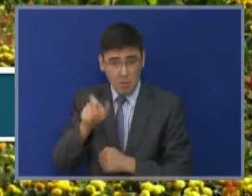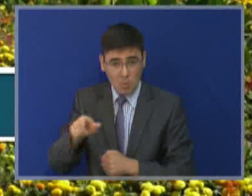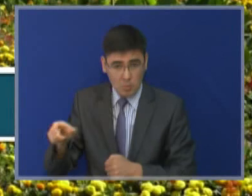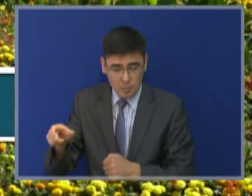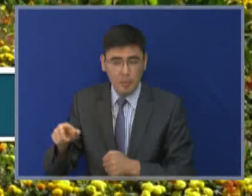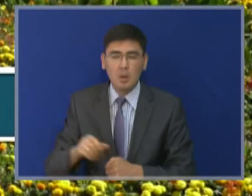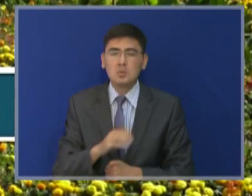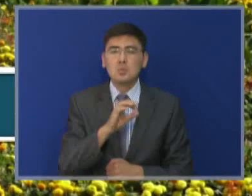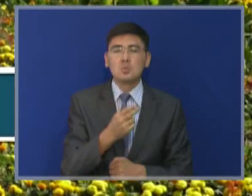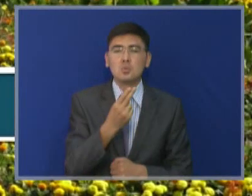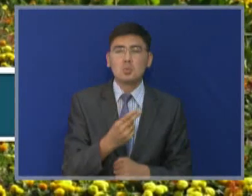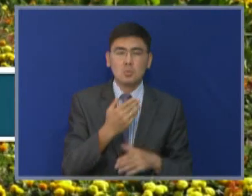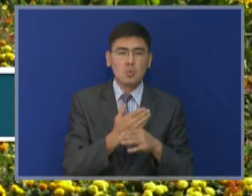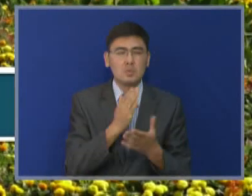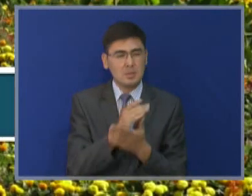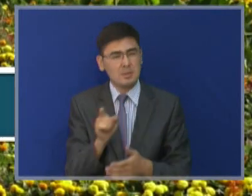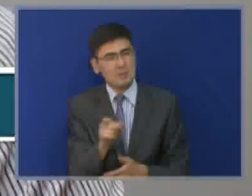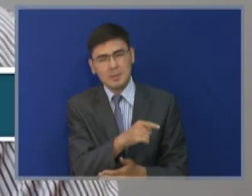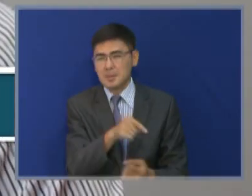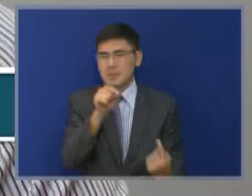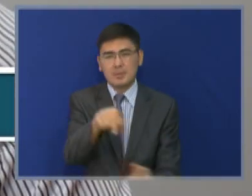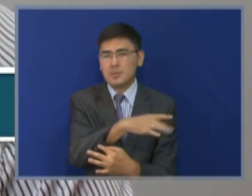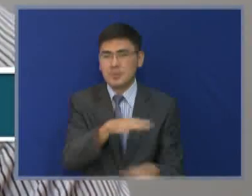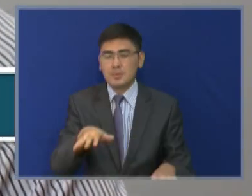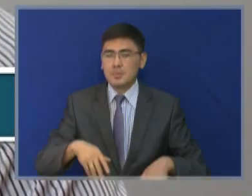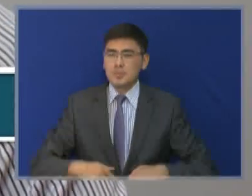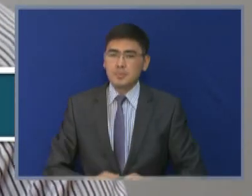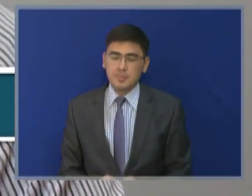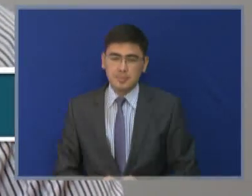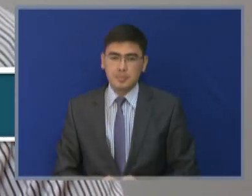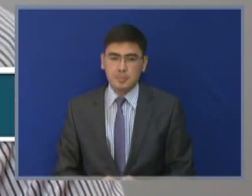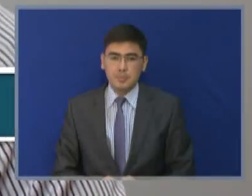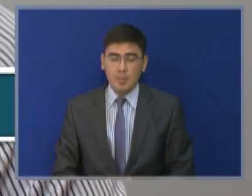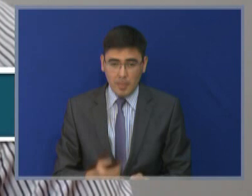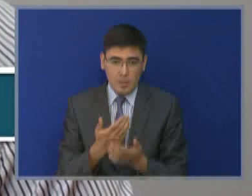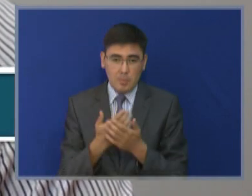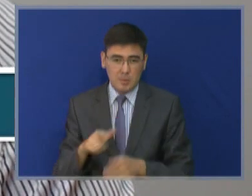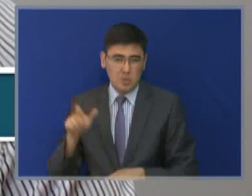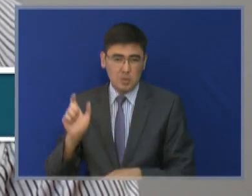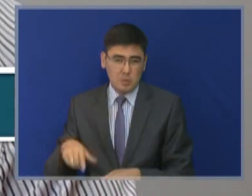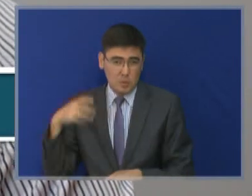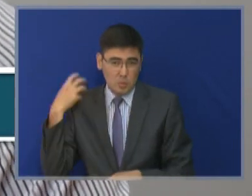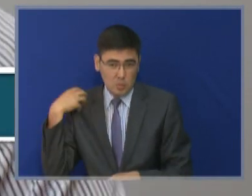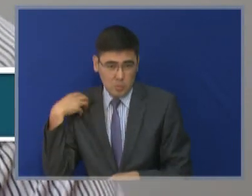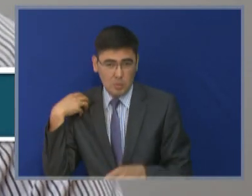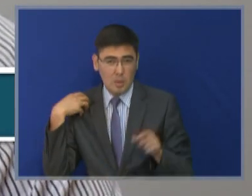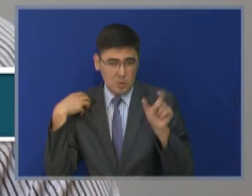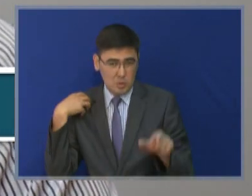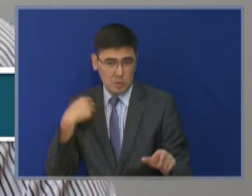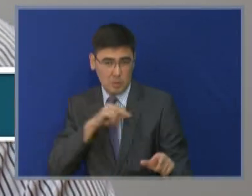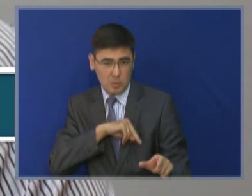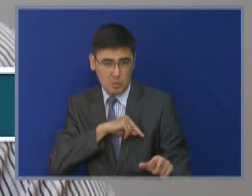әлеуметтік төлем тағайындалмайтынын айтады. Оның ішінде жұмыс берушінің дара кәсіпкердің